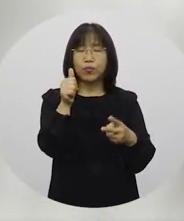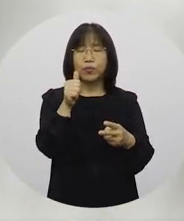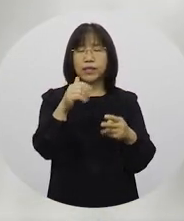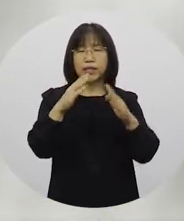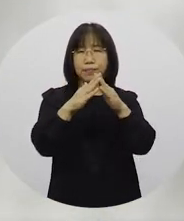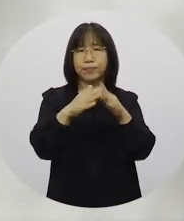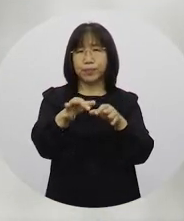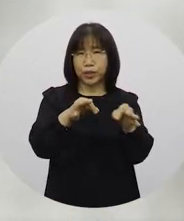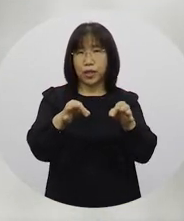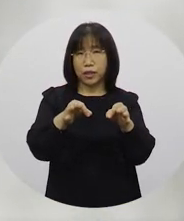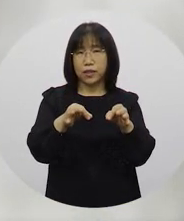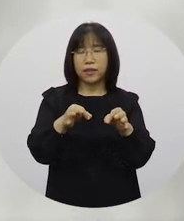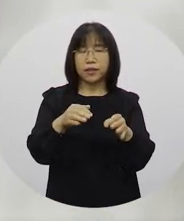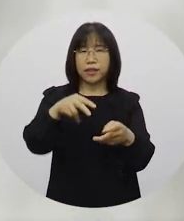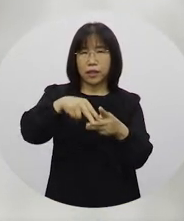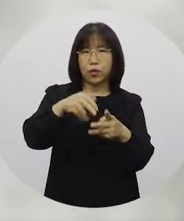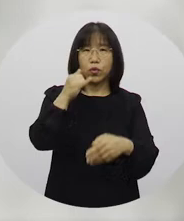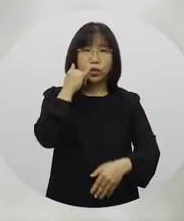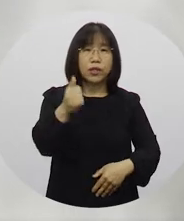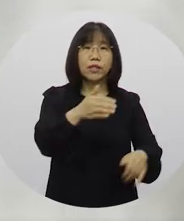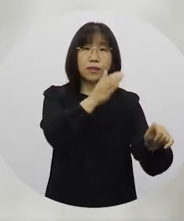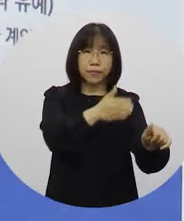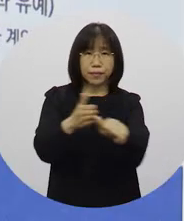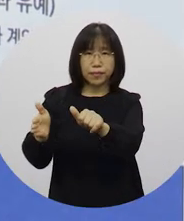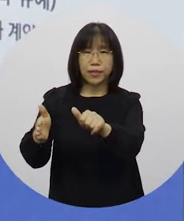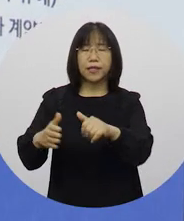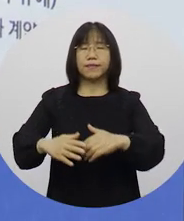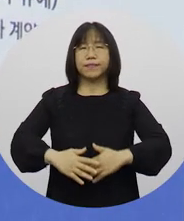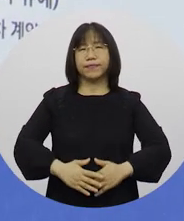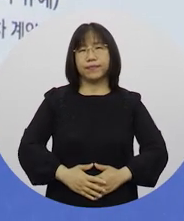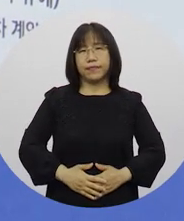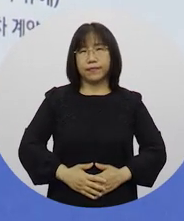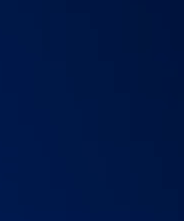강서구청 부동산 정복과 로 문의하면 됩니다